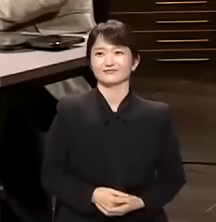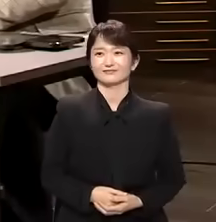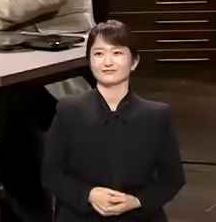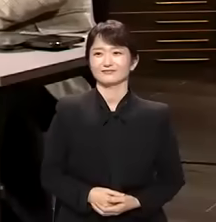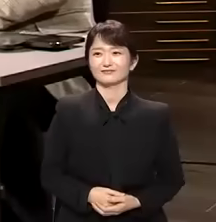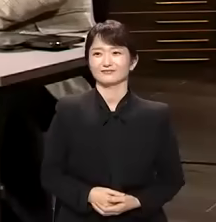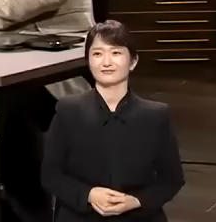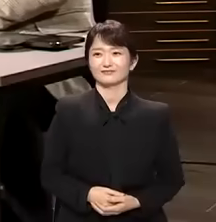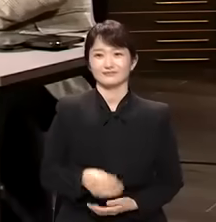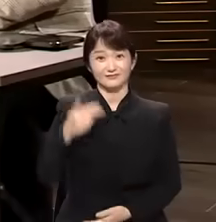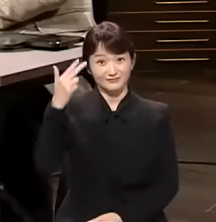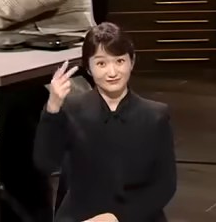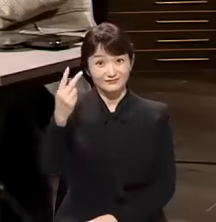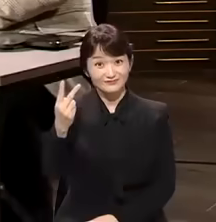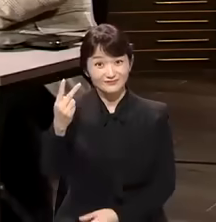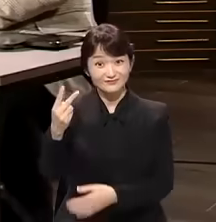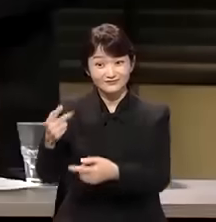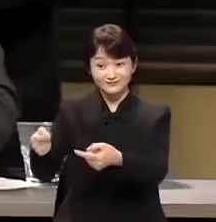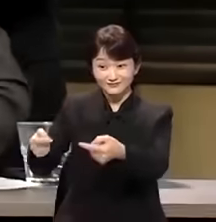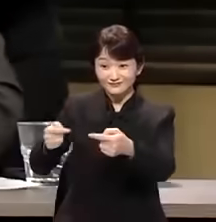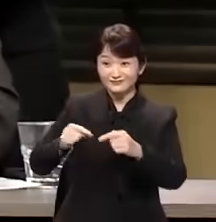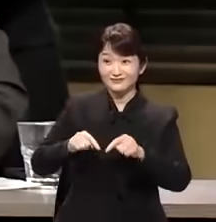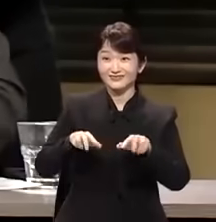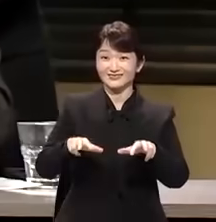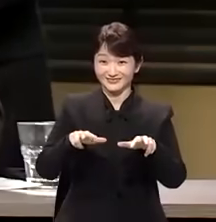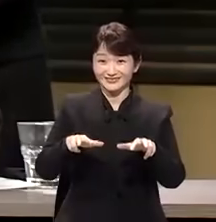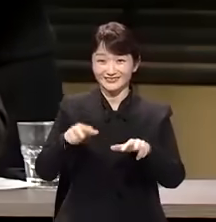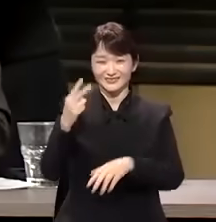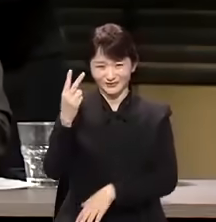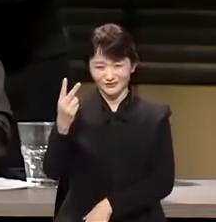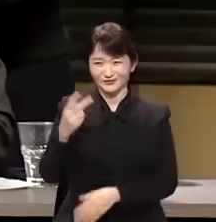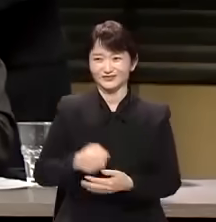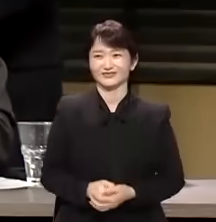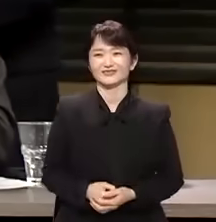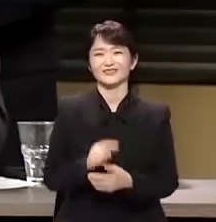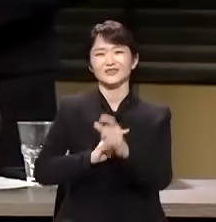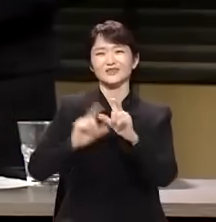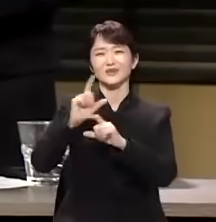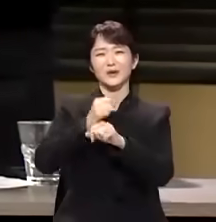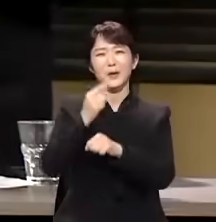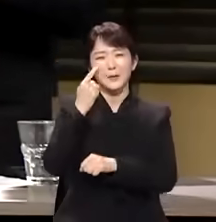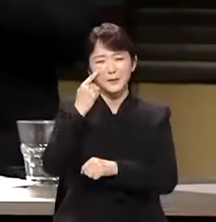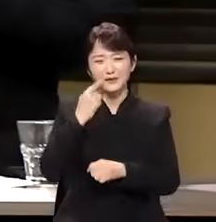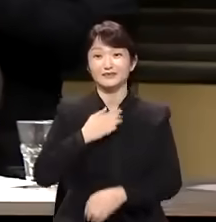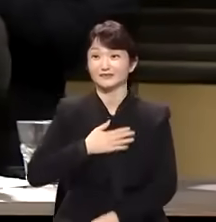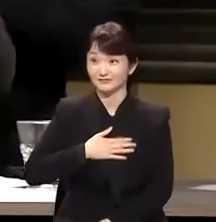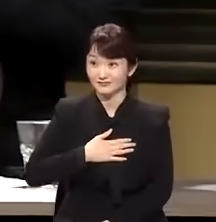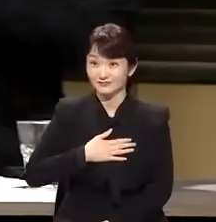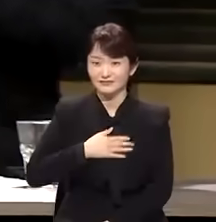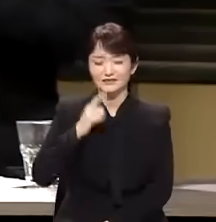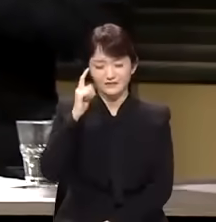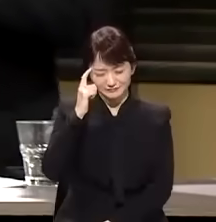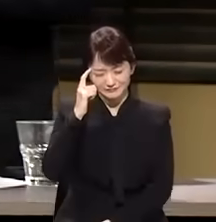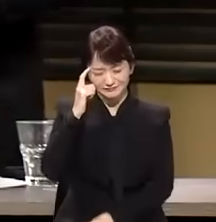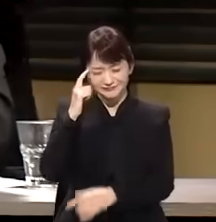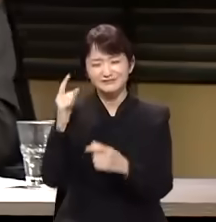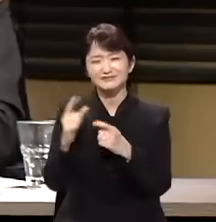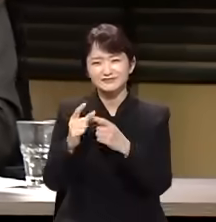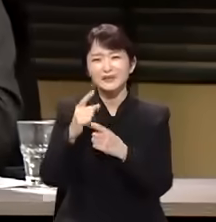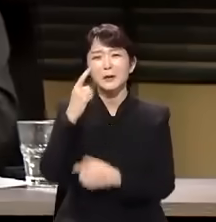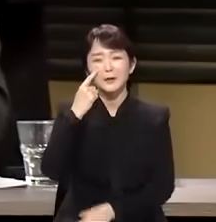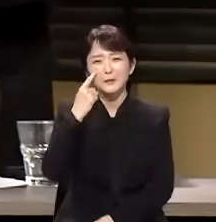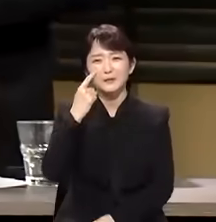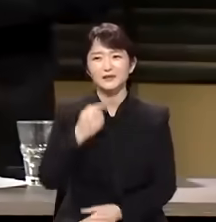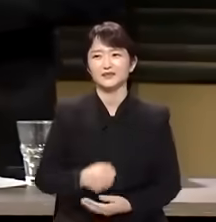나오려고 그러잖아 지금두 두 번 두 번 예 번 좀 써 봐 좀 알았어요 알았어요네 한번 생각 좀 알아